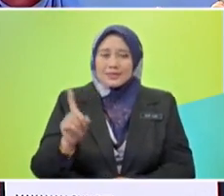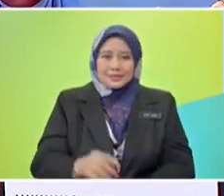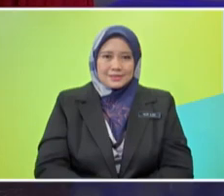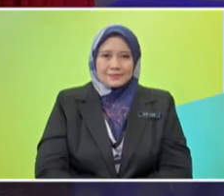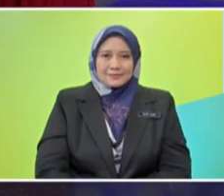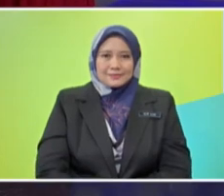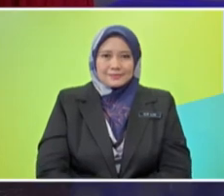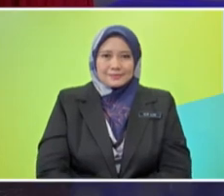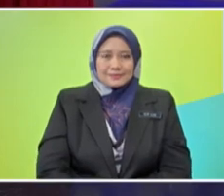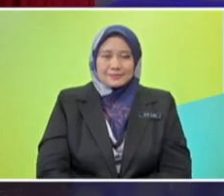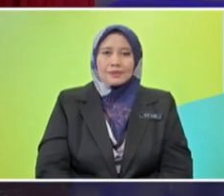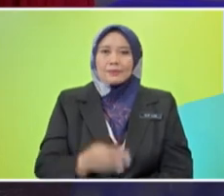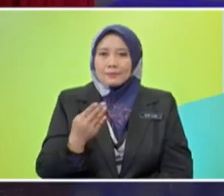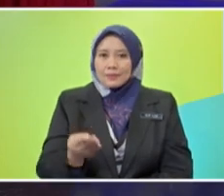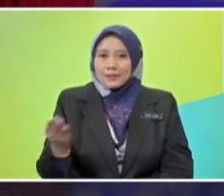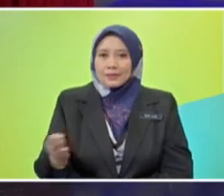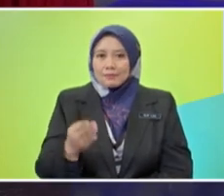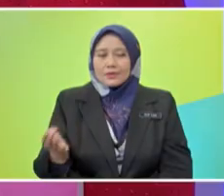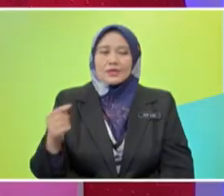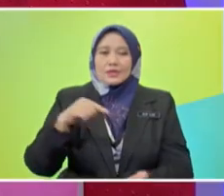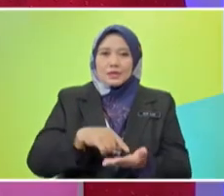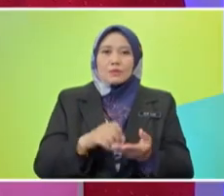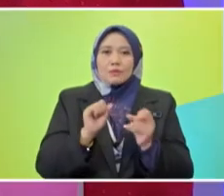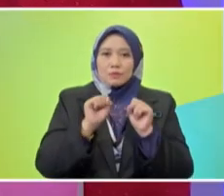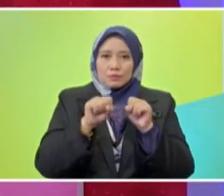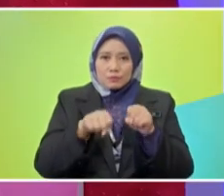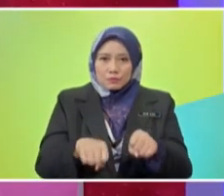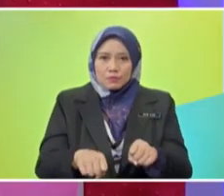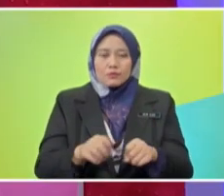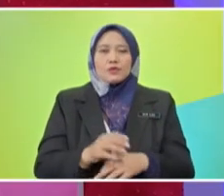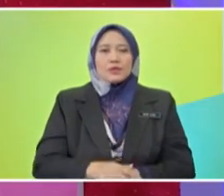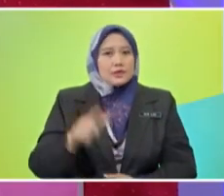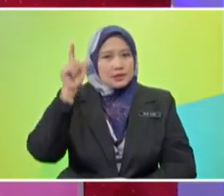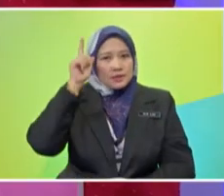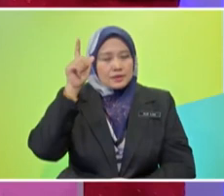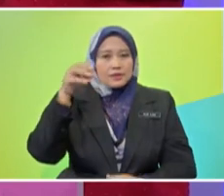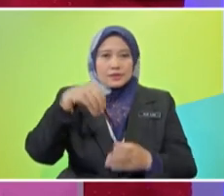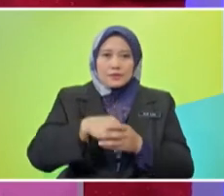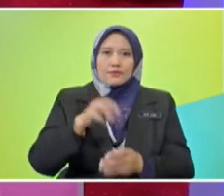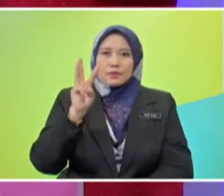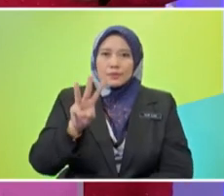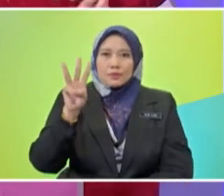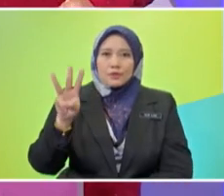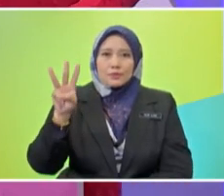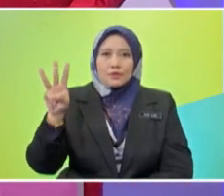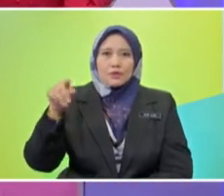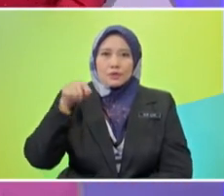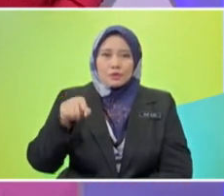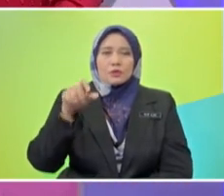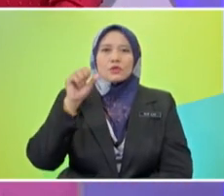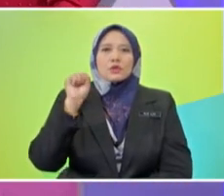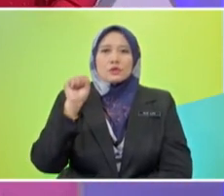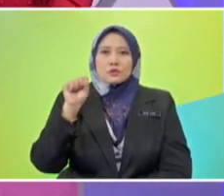Ya. Bahan-bahan ini cikgu akan muat naik ke dalam laman Sesawang Sumberku. Bukan saja murid-murid